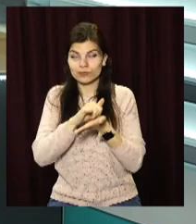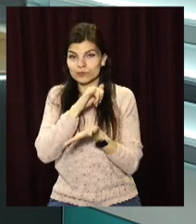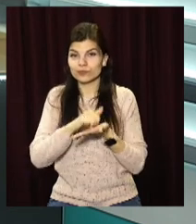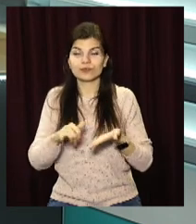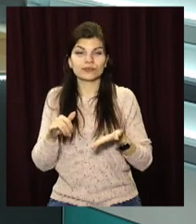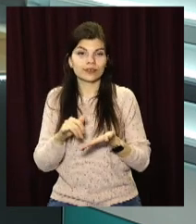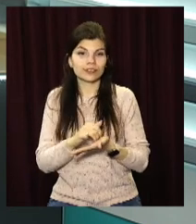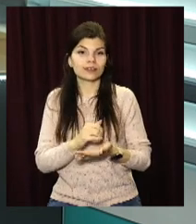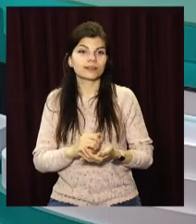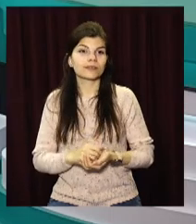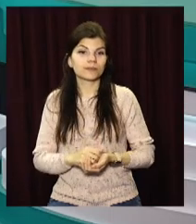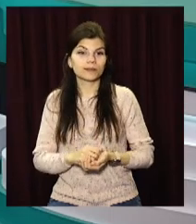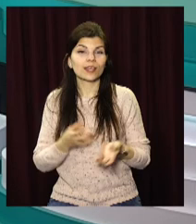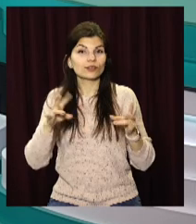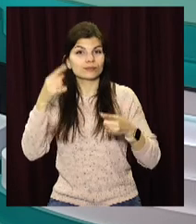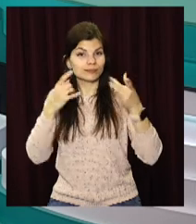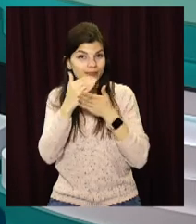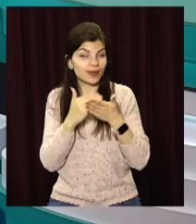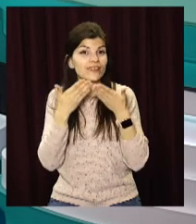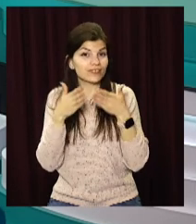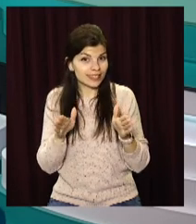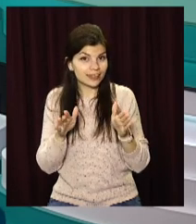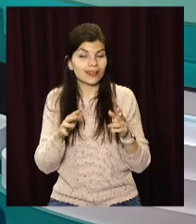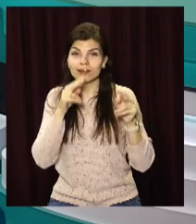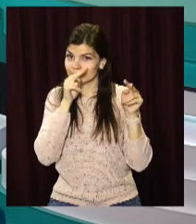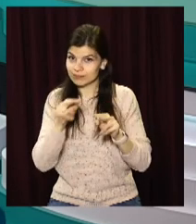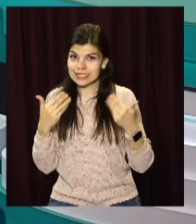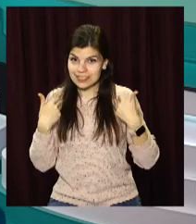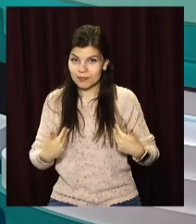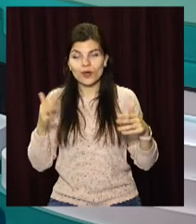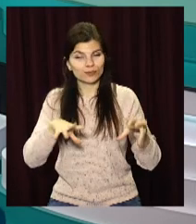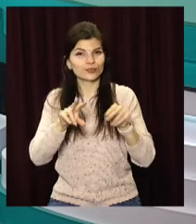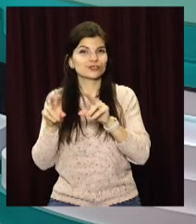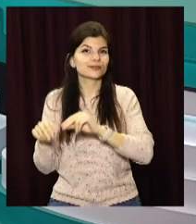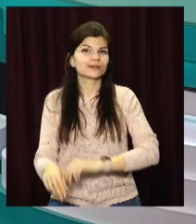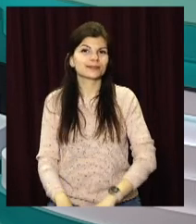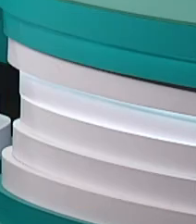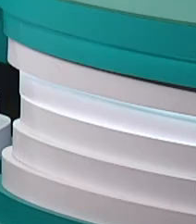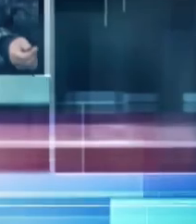мережах та на YouTube-каналі. Залишайтесь відкритим, пильнуйте себе та хай щастить!